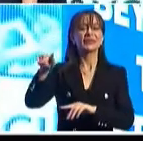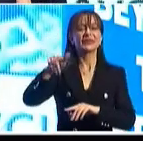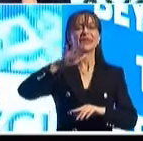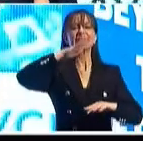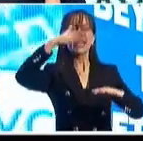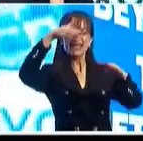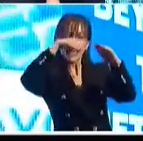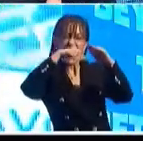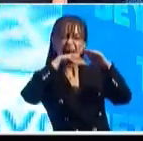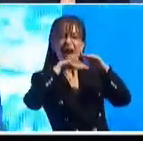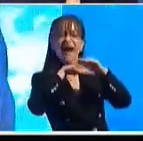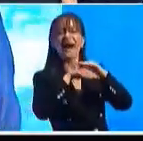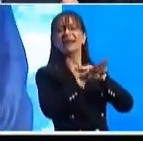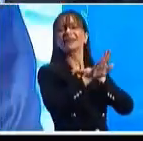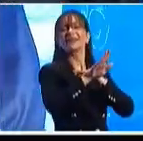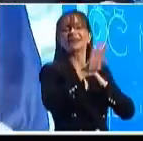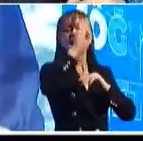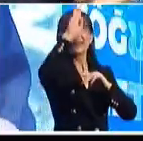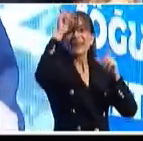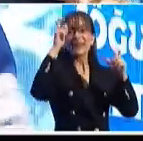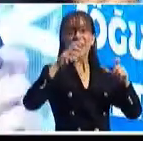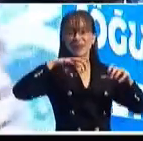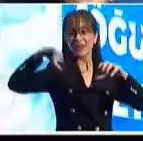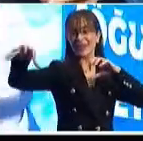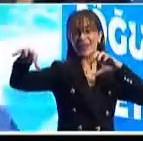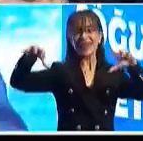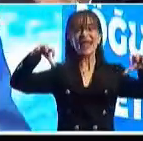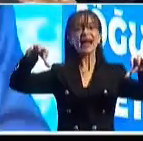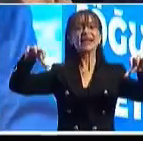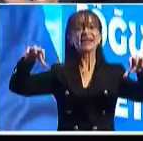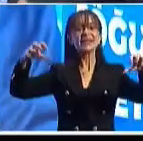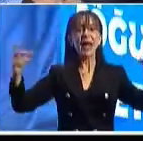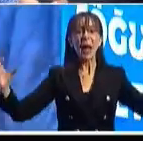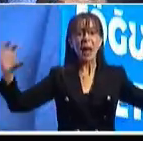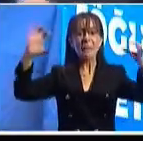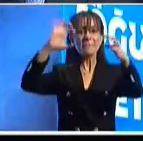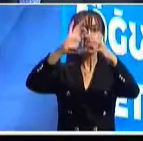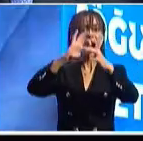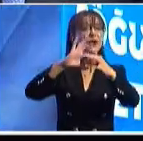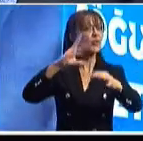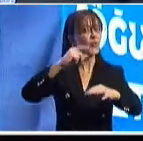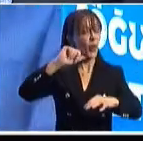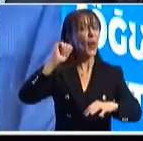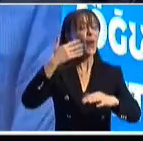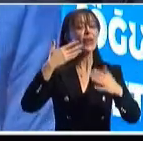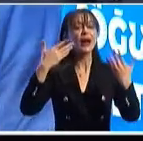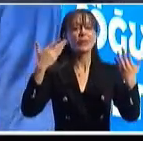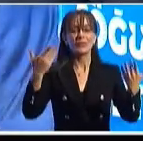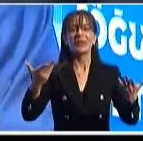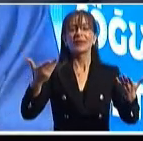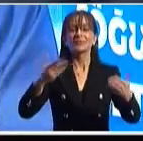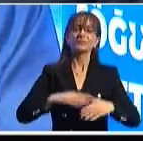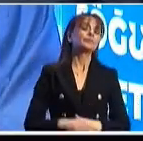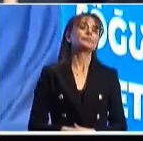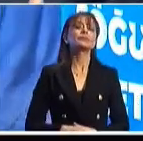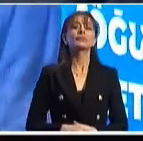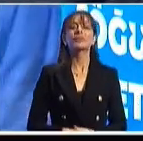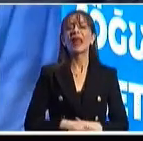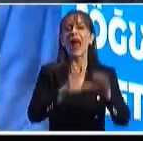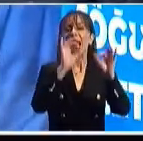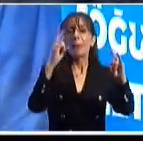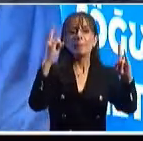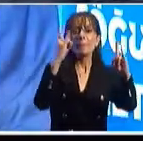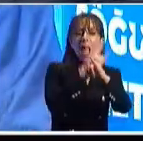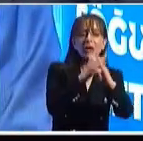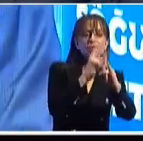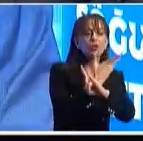altından İstanbul'umuzun iki yakasını bir kez daha bağlıyoruz. Bu da çok çok önemli. Hem metrobüs